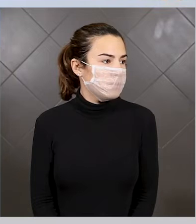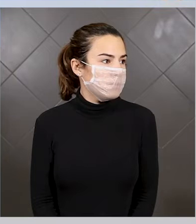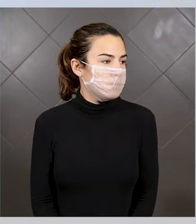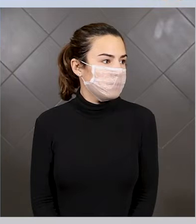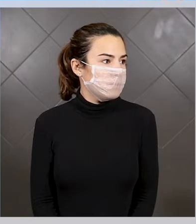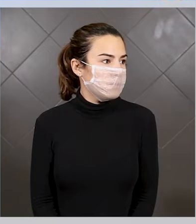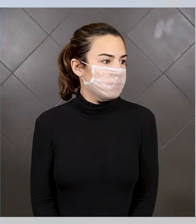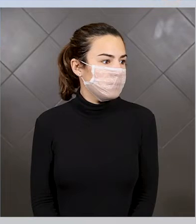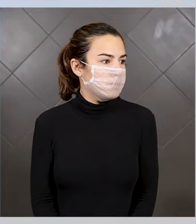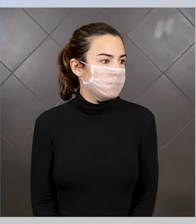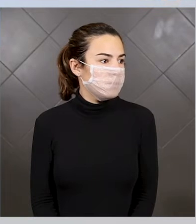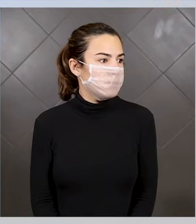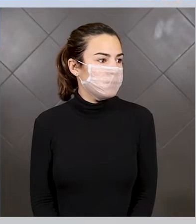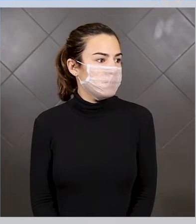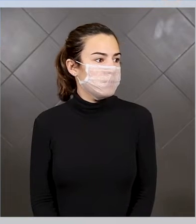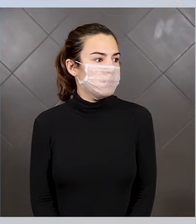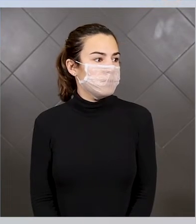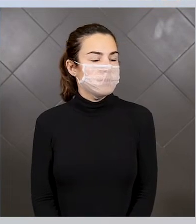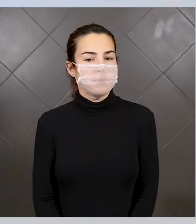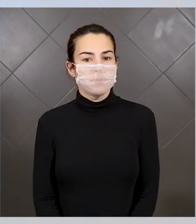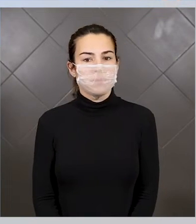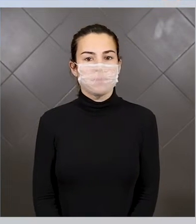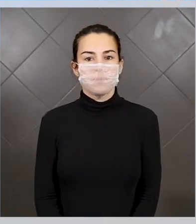Vale, ja veiem que la nata està agafant cos.